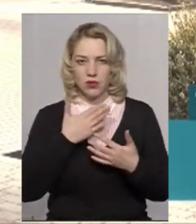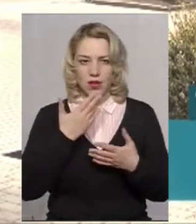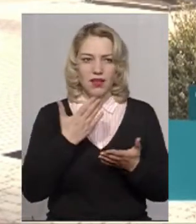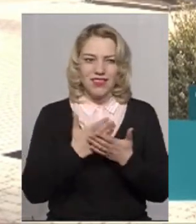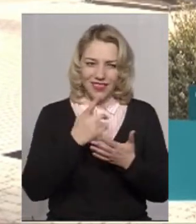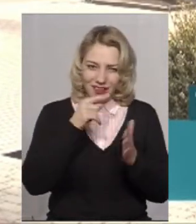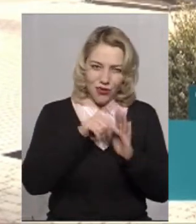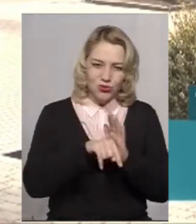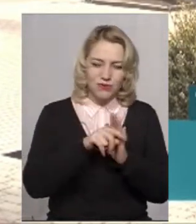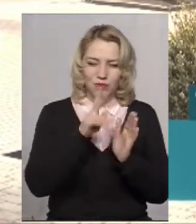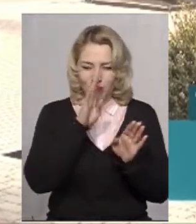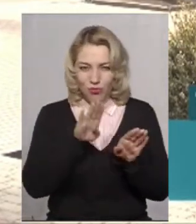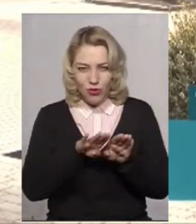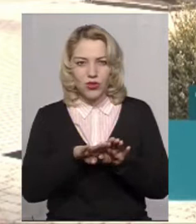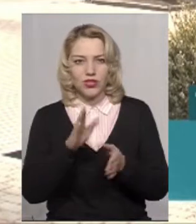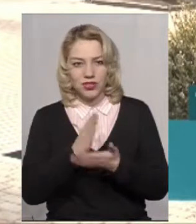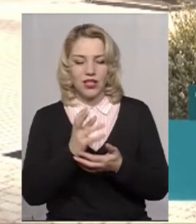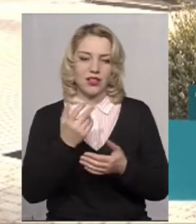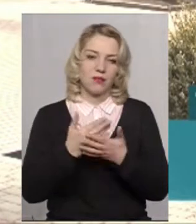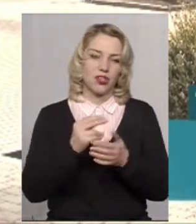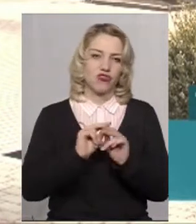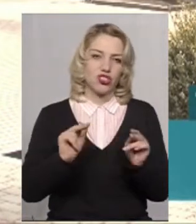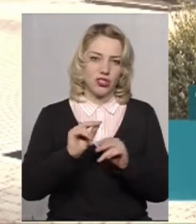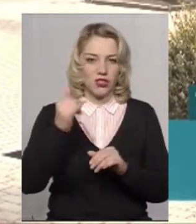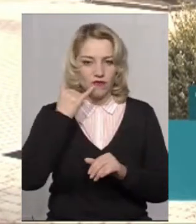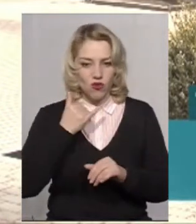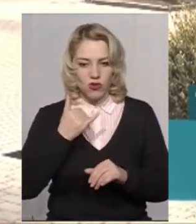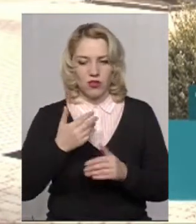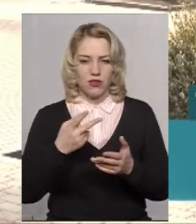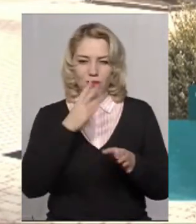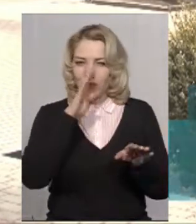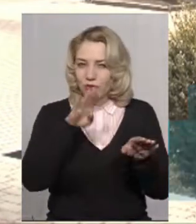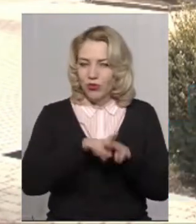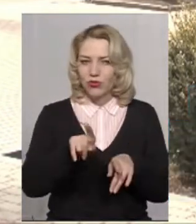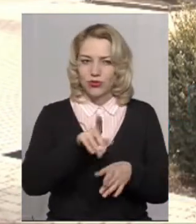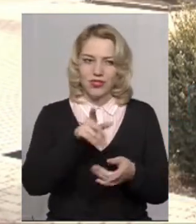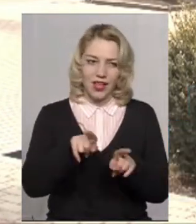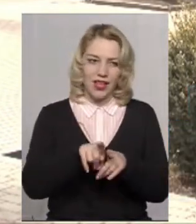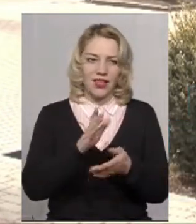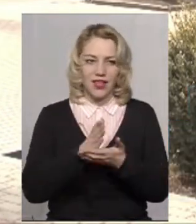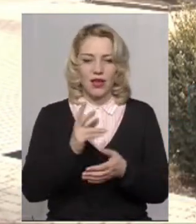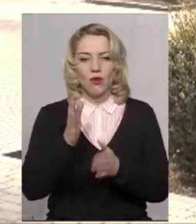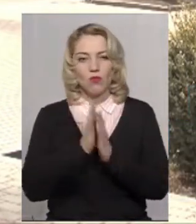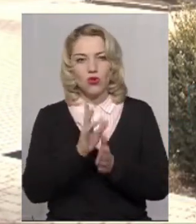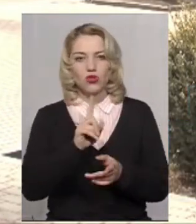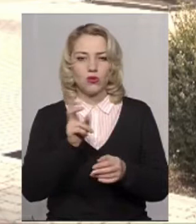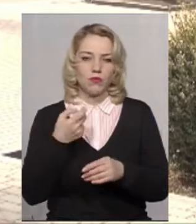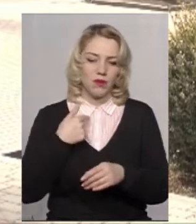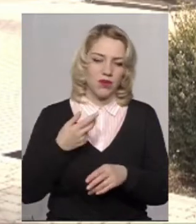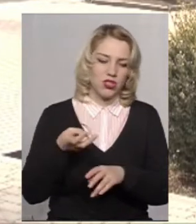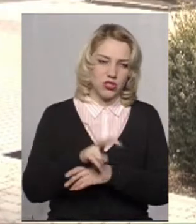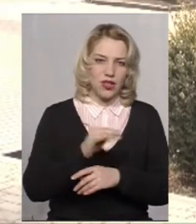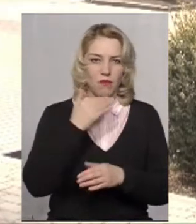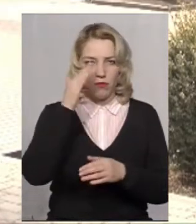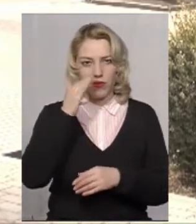булінг, так таке є. Вчителі дзвонять до нас, повідомляють, що щось таке схоже є, і просять, що ми прийшли, поспілкувалися з дітьми, з